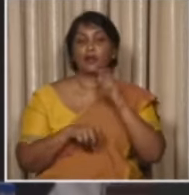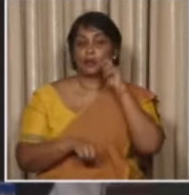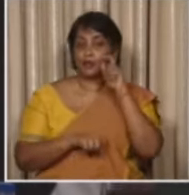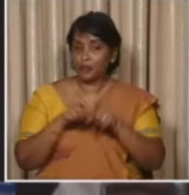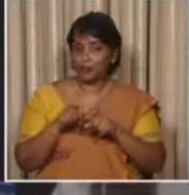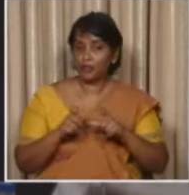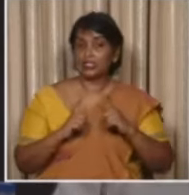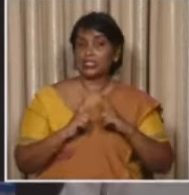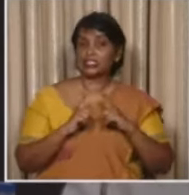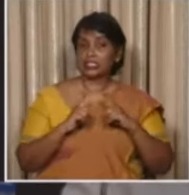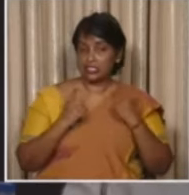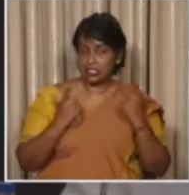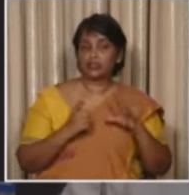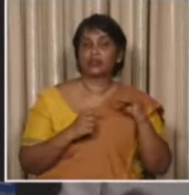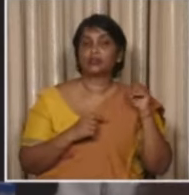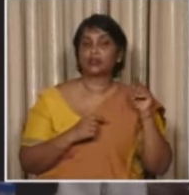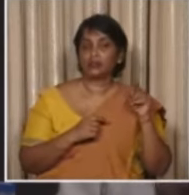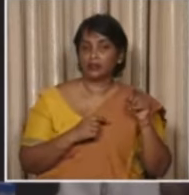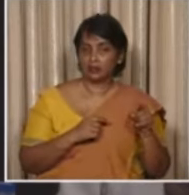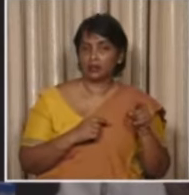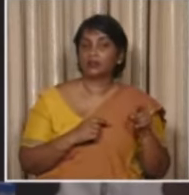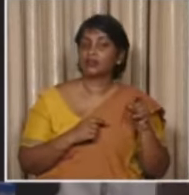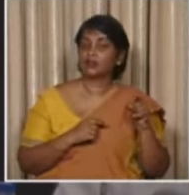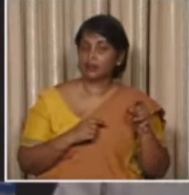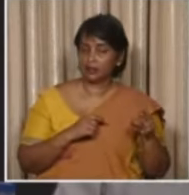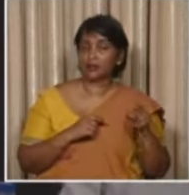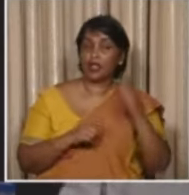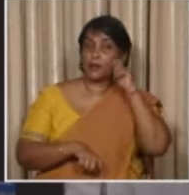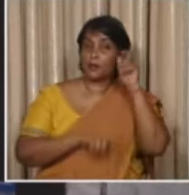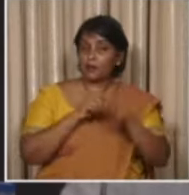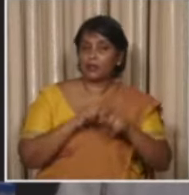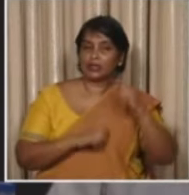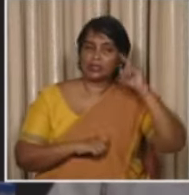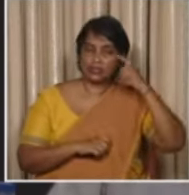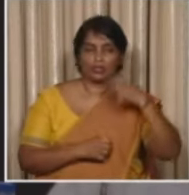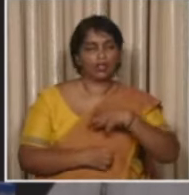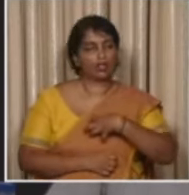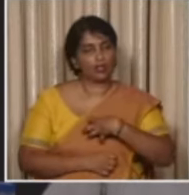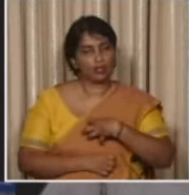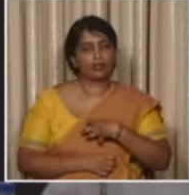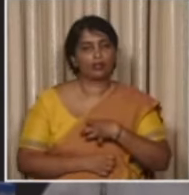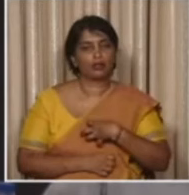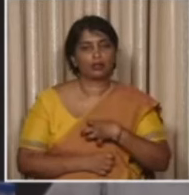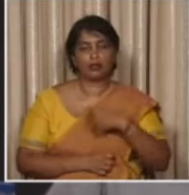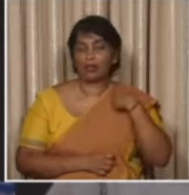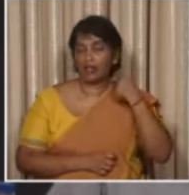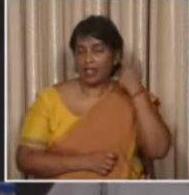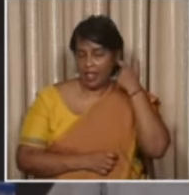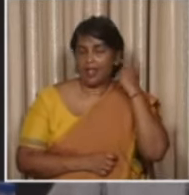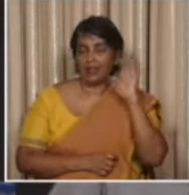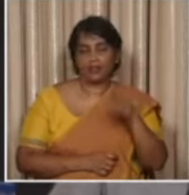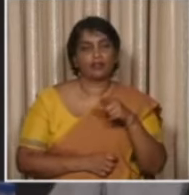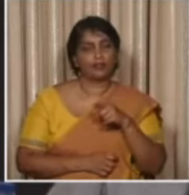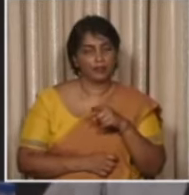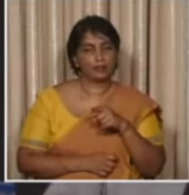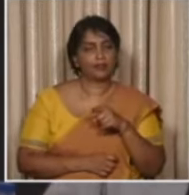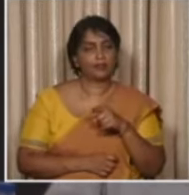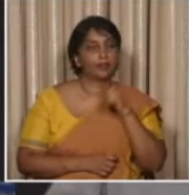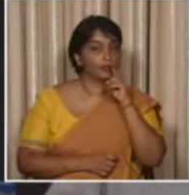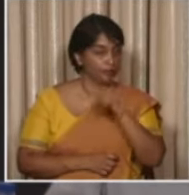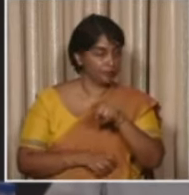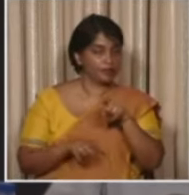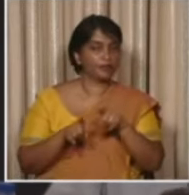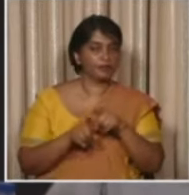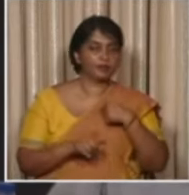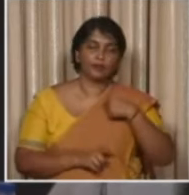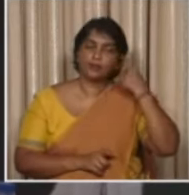ජීවත් වෙනවා. ඒ අයට මේ මිනිස්සුන්ගේ වේදනාව අඳෝනාව ඇහෙනවා ගරු සභාපතිතුමනි. ඒක නිසා අපි